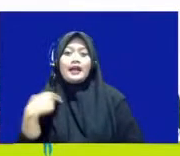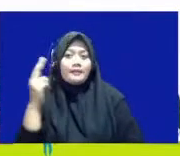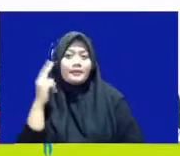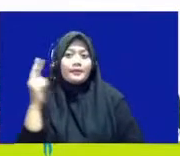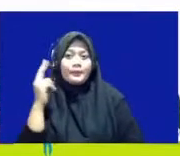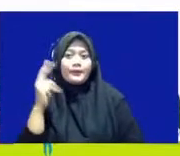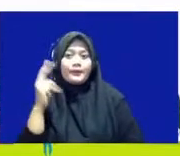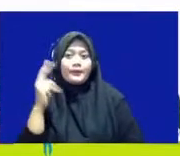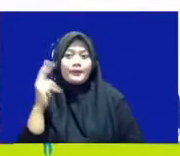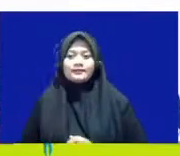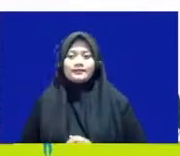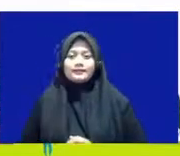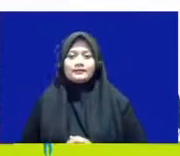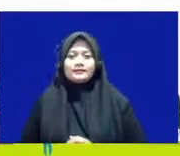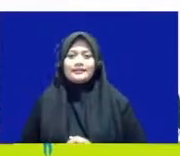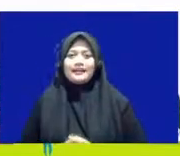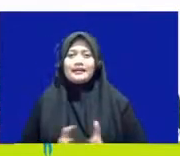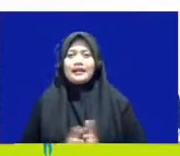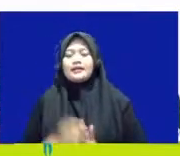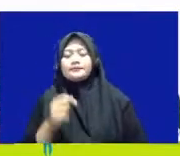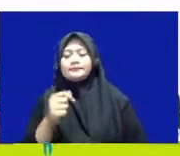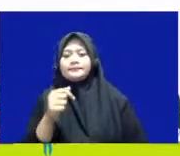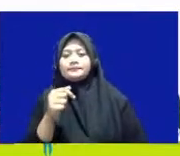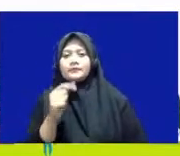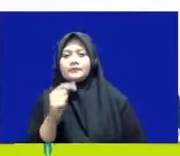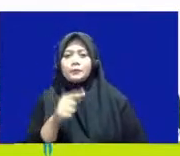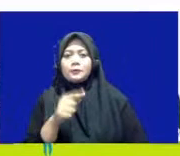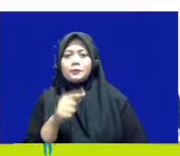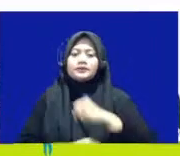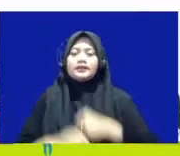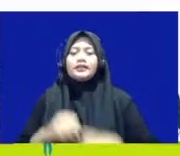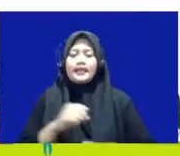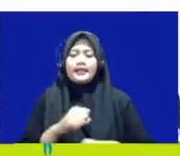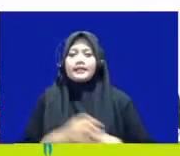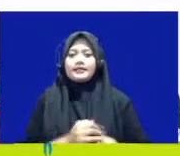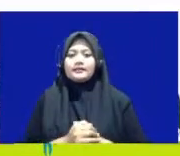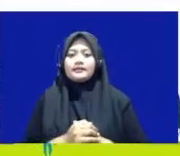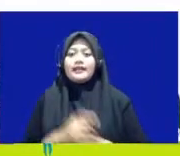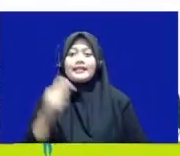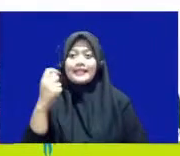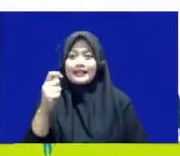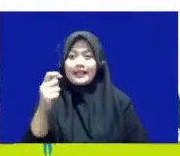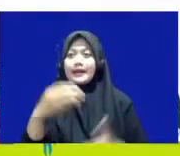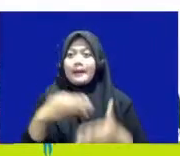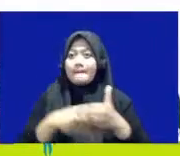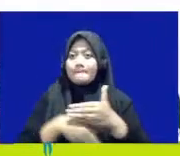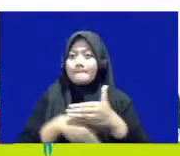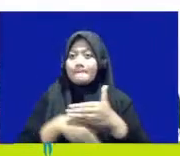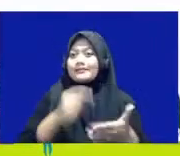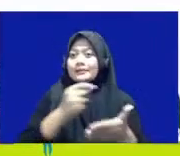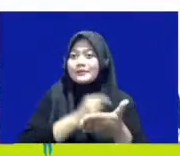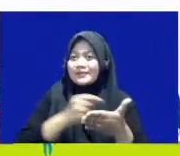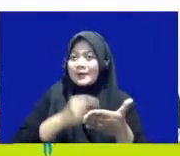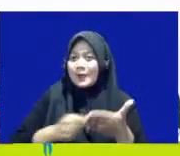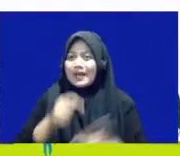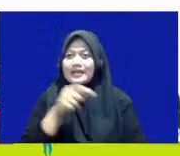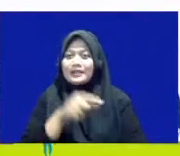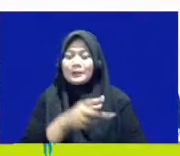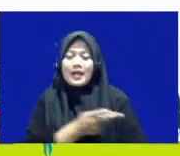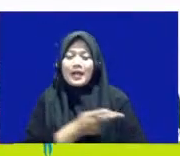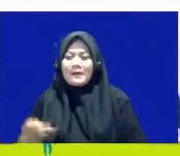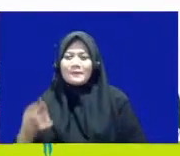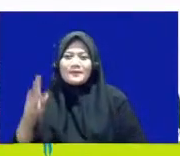itu. Nah, begitu juga dalam kegiatan Tagana masuk sekolah, itu juga kami laki-laki